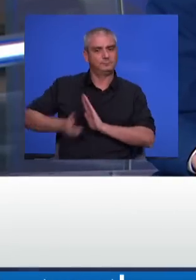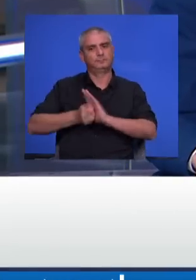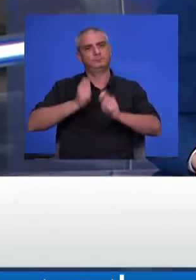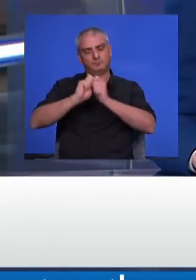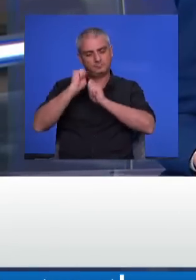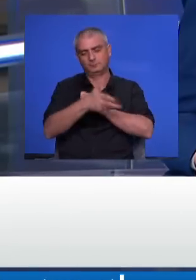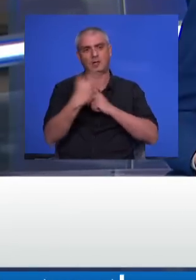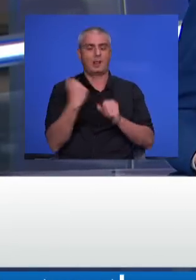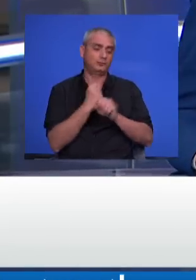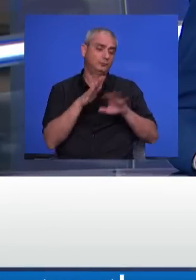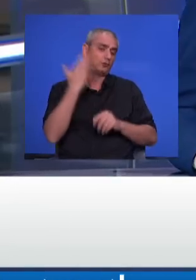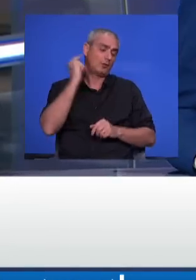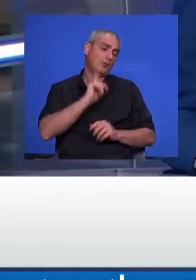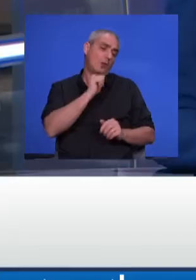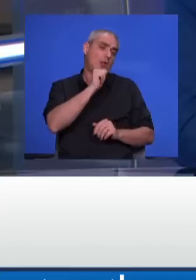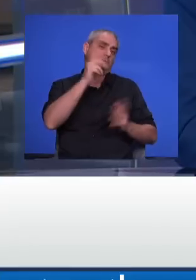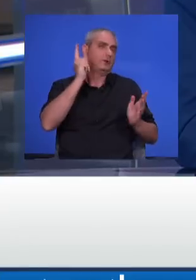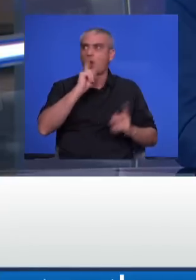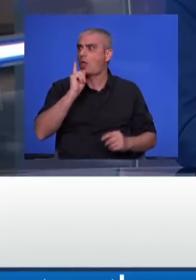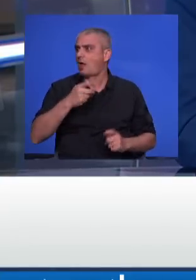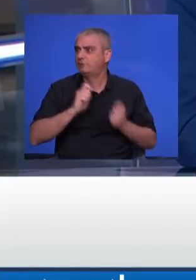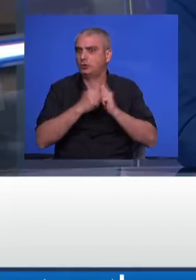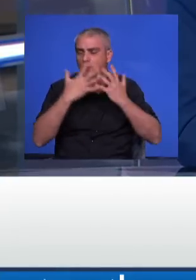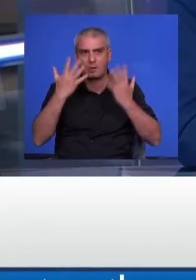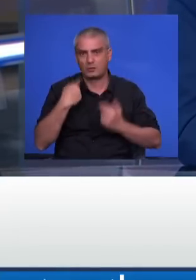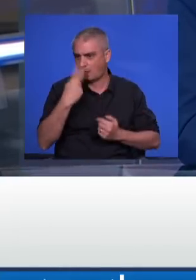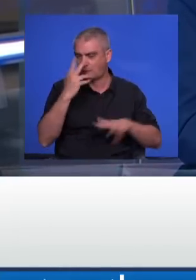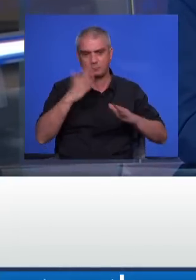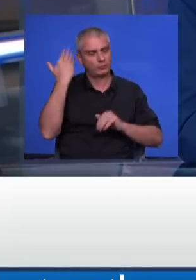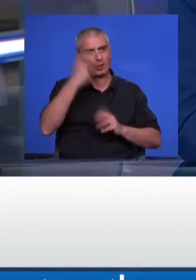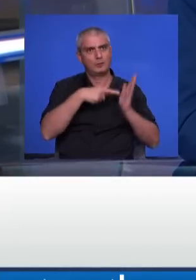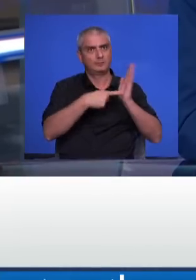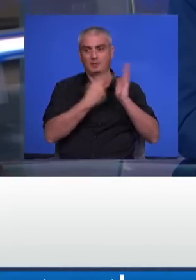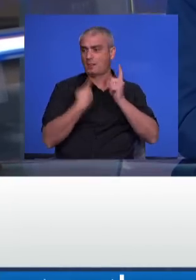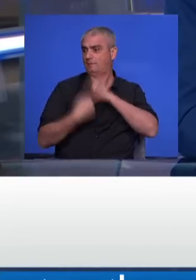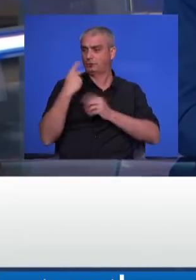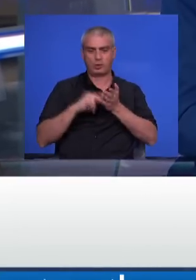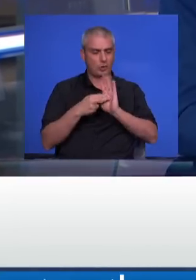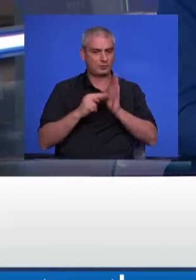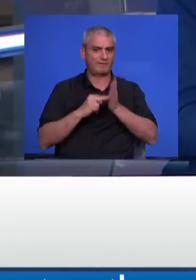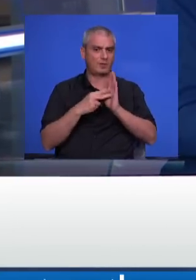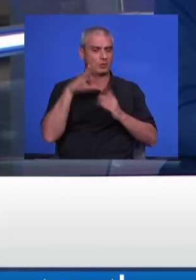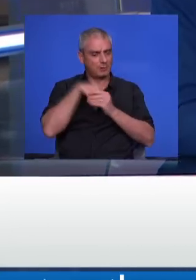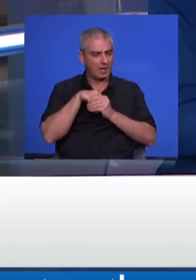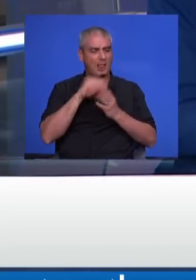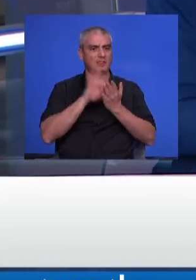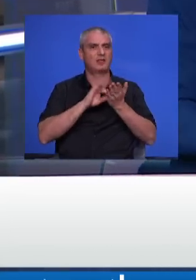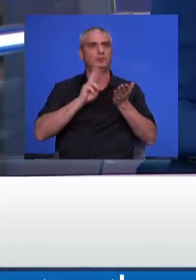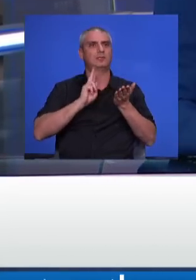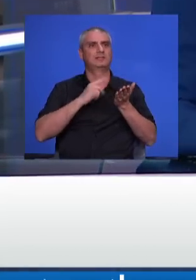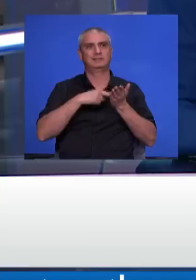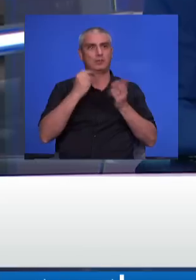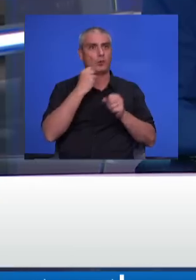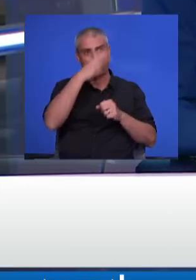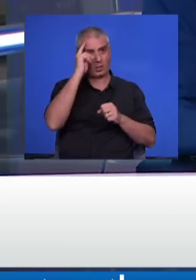ולעשות דברים שהממשלה הקודמת לא עשתה. זה לא חייב להיות כזה שינוי. הרי ראינו את הממשלה הקודמת מציגה לפני שנה תוכנית, והתוכנית הזאת כללה נקודות זיכוי להורים עובדים כדי להגדיל את